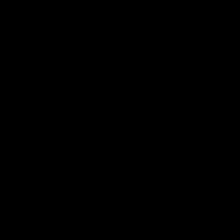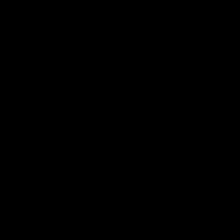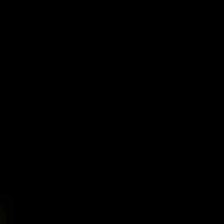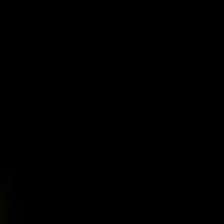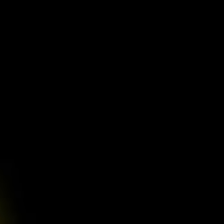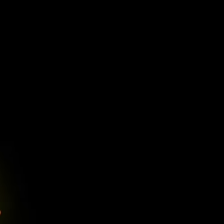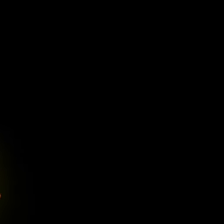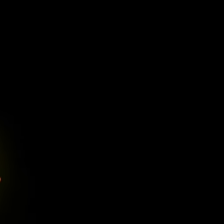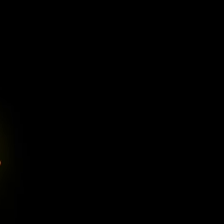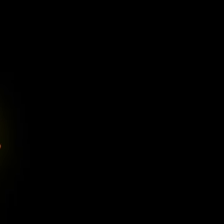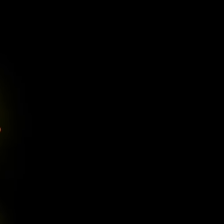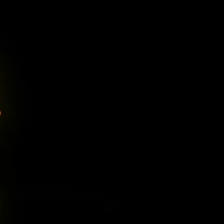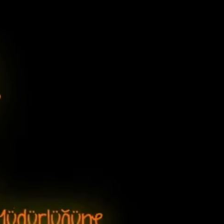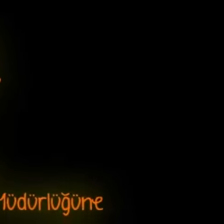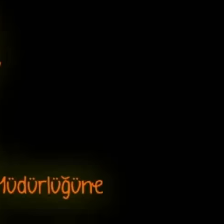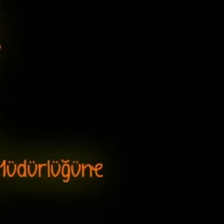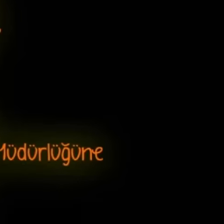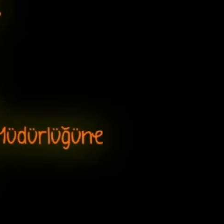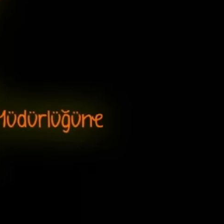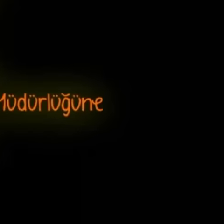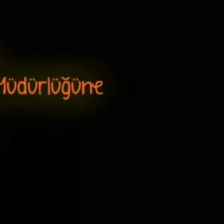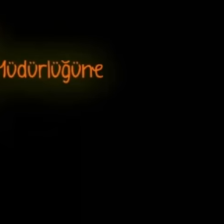İknur Külahlıoğlu, Irmak Dinçsan.